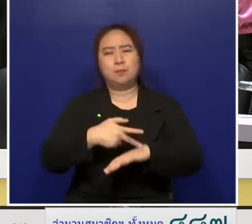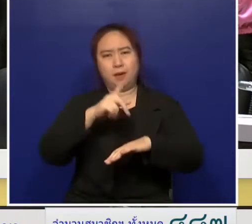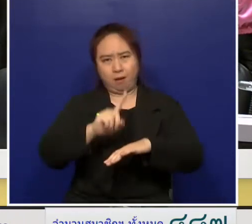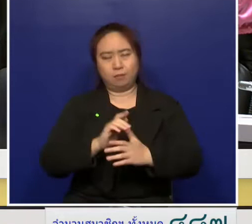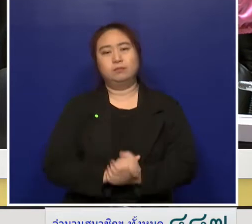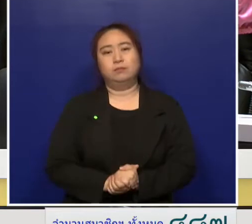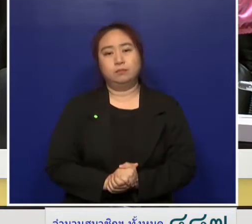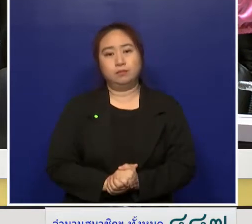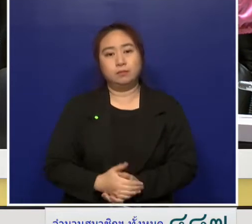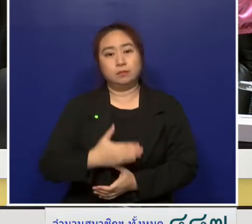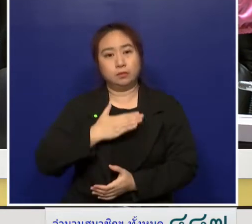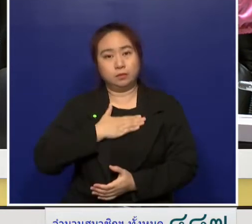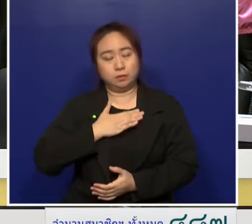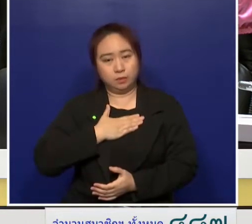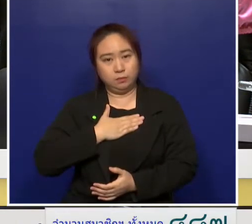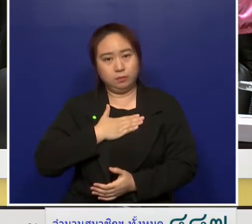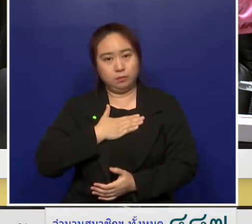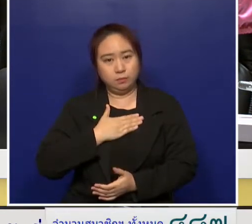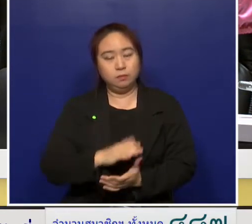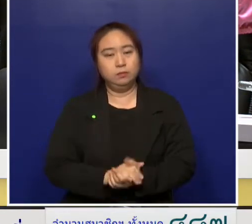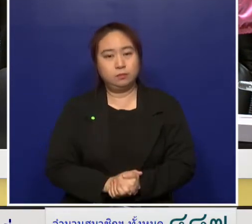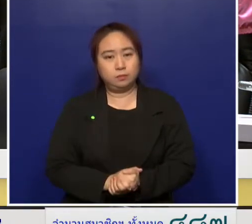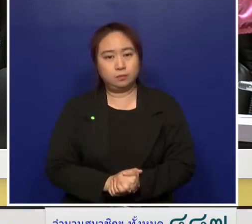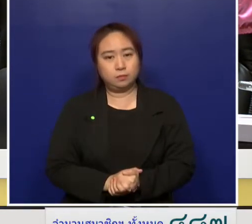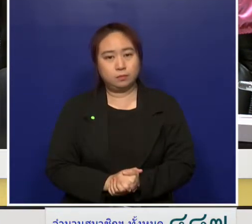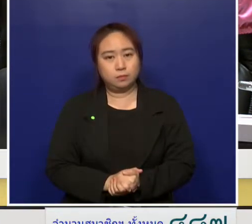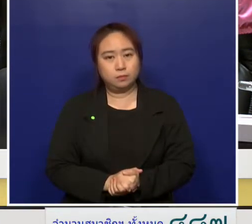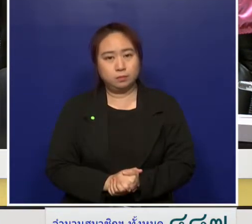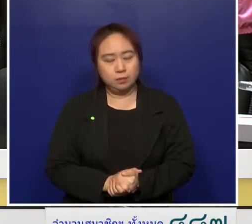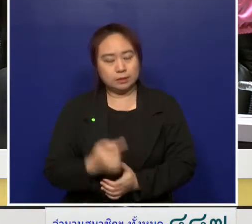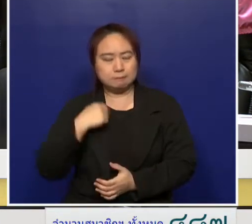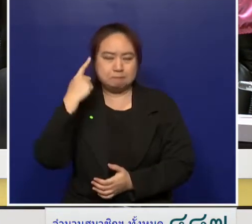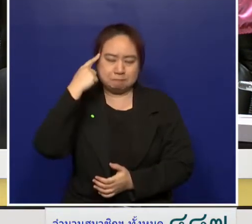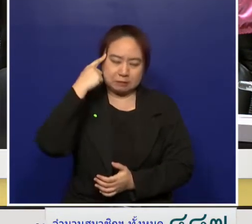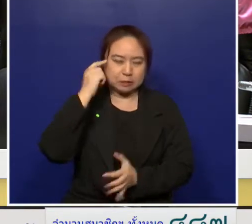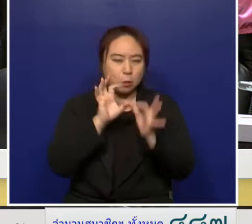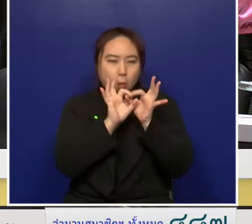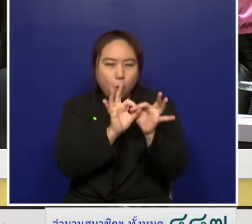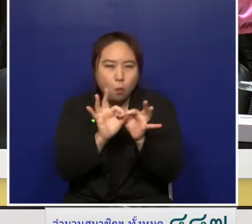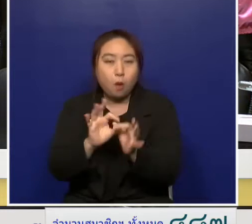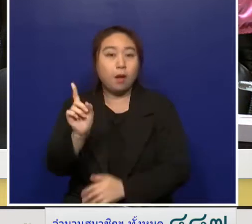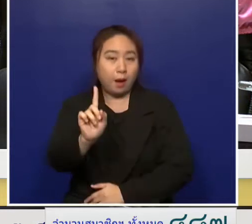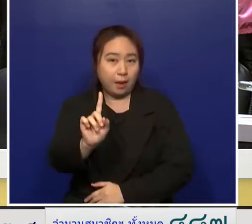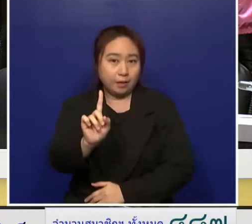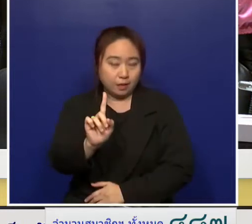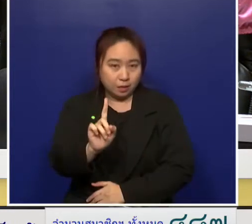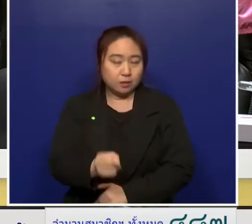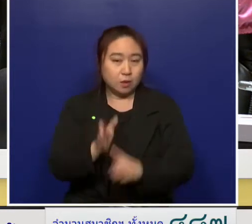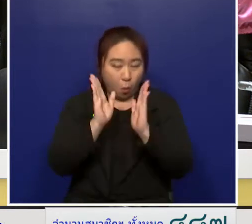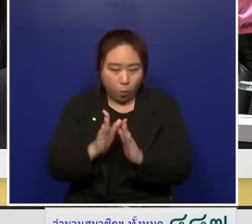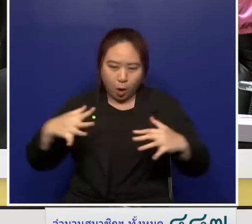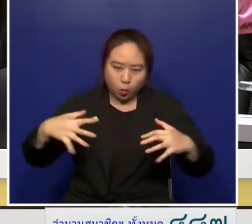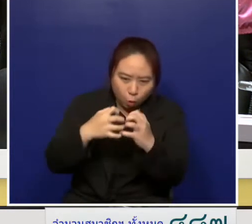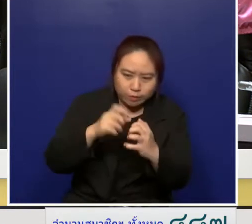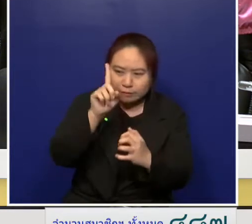ดฉันค่อนข้างที่จะวิตกกงวลใจในเรื่องของอัตาการเสียชีวิตจากอุบัติ